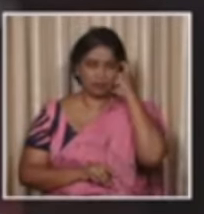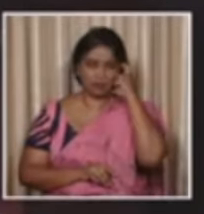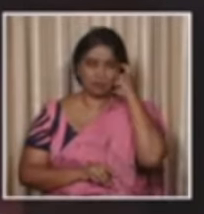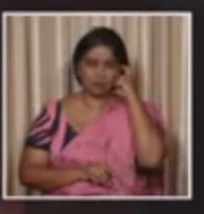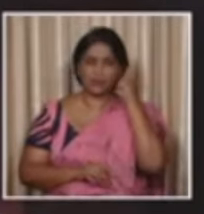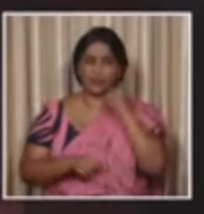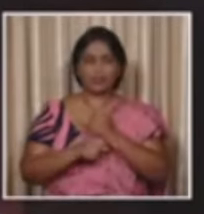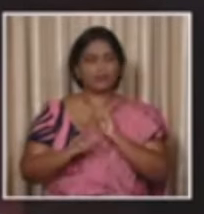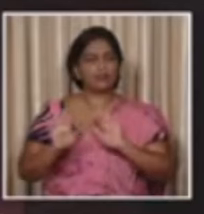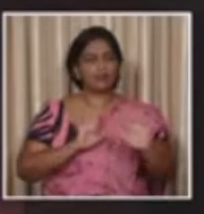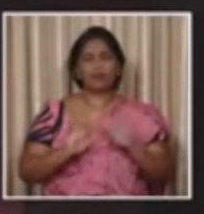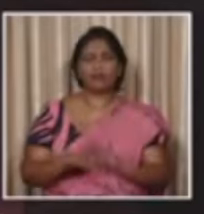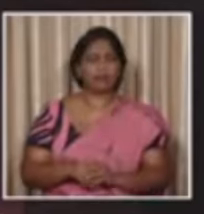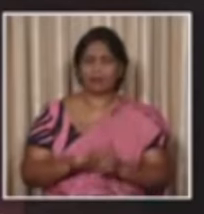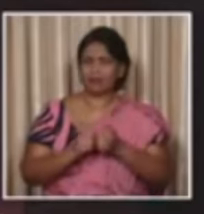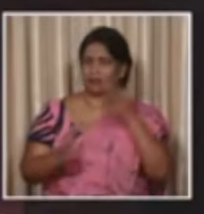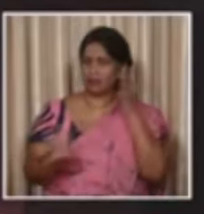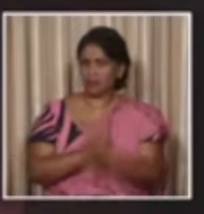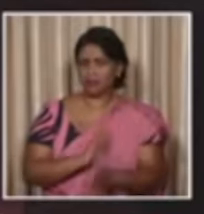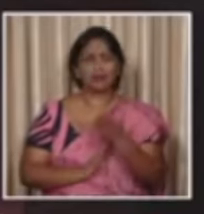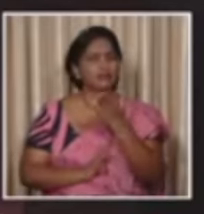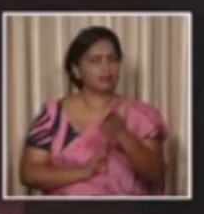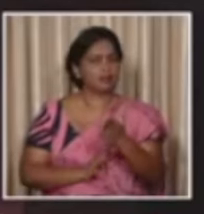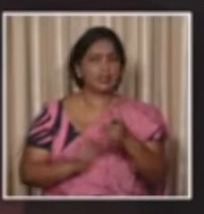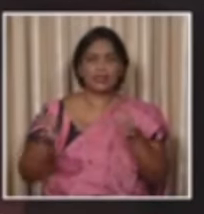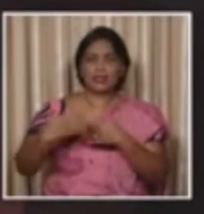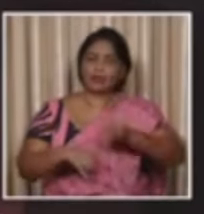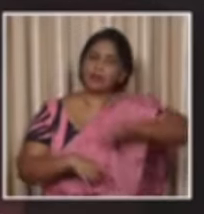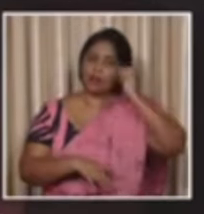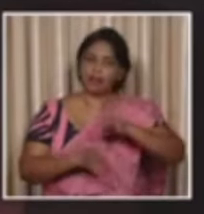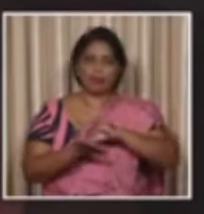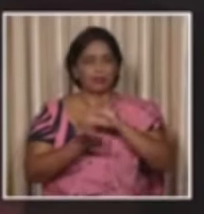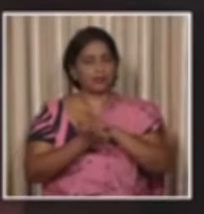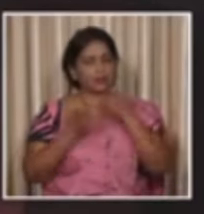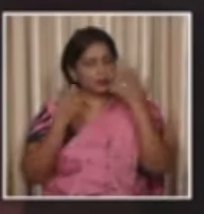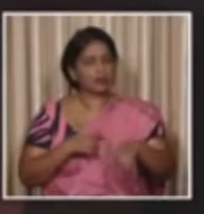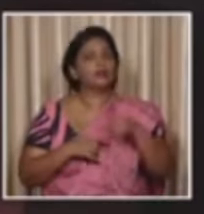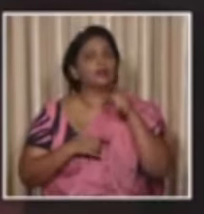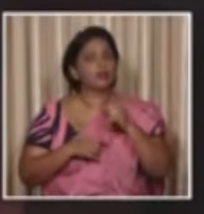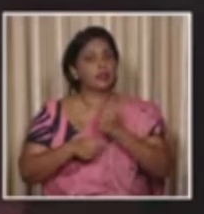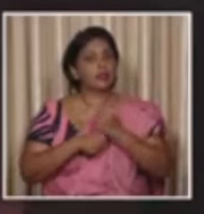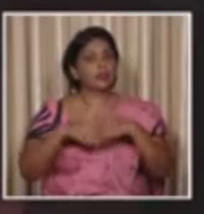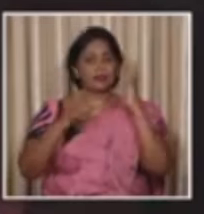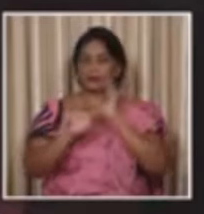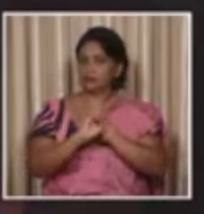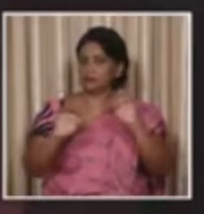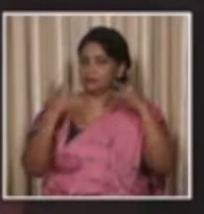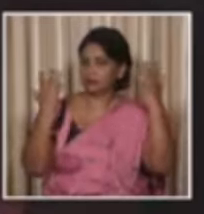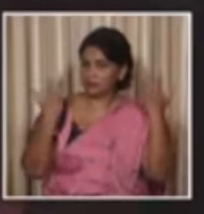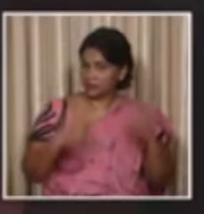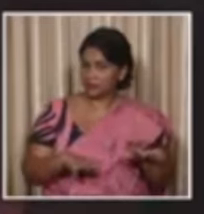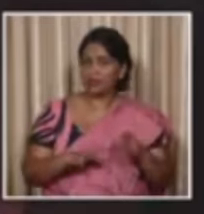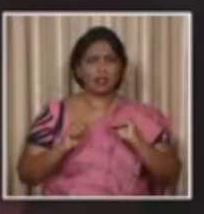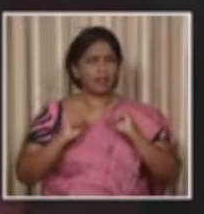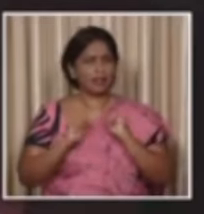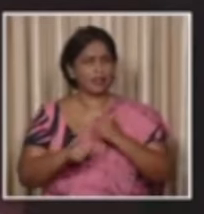ඔබතුමන්ලාගේ රාජ්‍ය පාලනයේ අකාර්යක්ෂමතාවය. ඔබතුමන්ලා කැබිනට් තීන්දුව ගත්තා, ඔබතුමන්ලා ගැසට් පත්‍රය නිකුත් කරා.